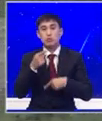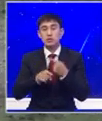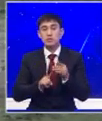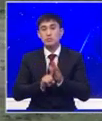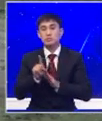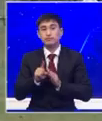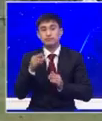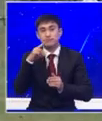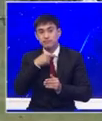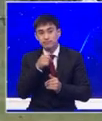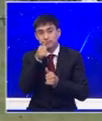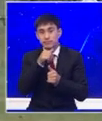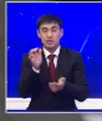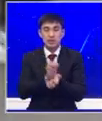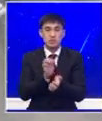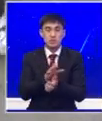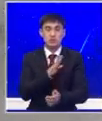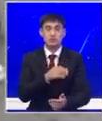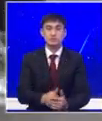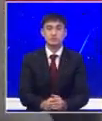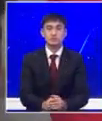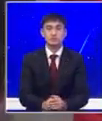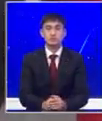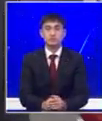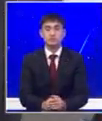была непригодна для использования.